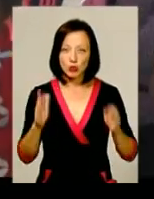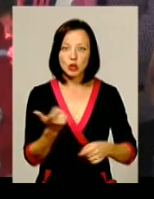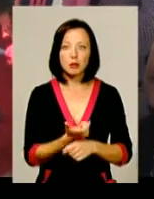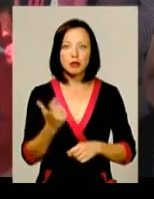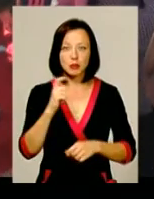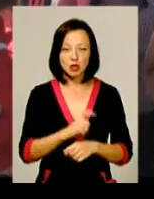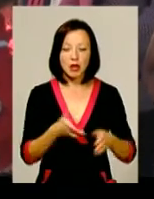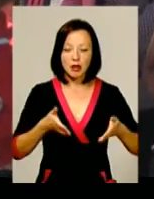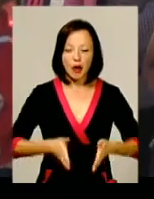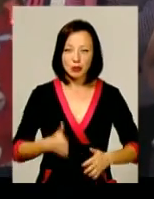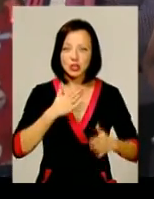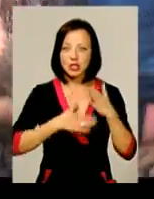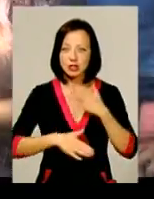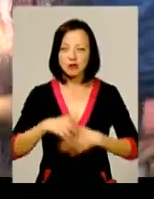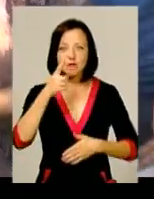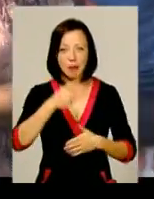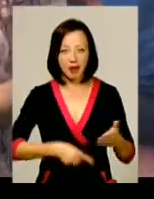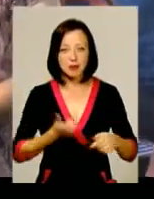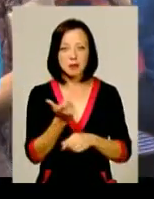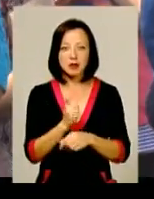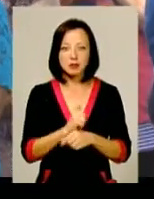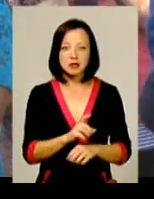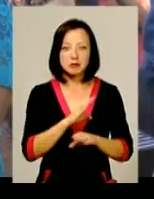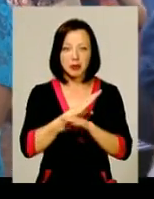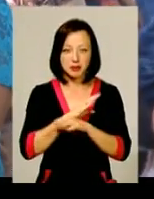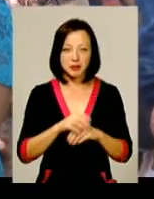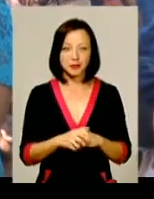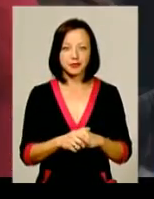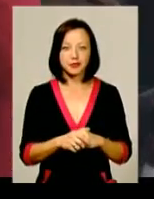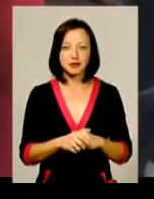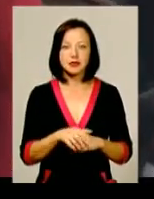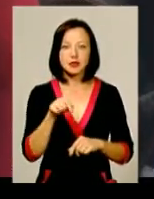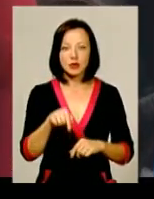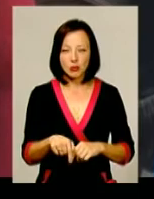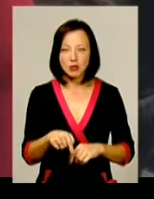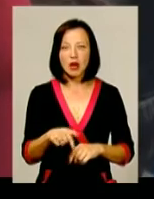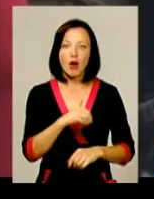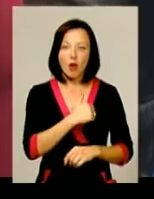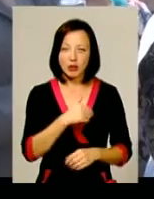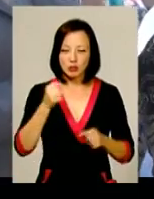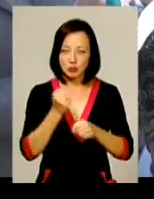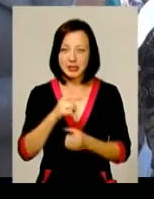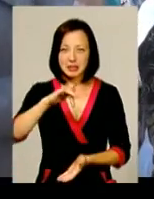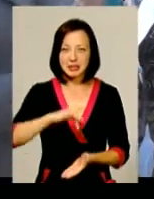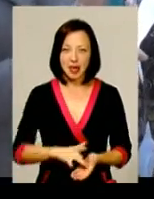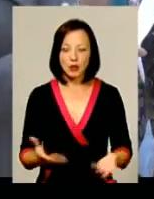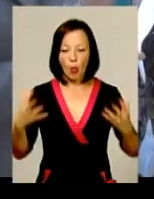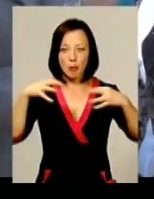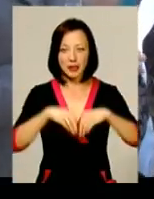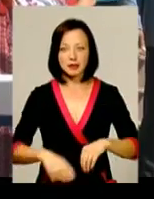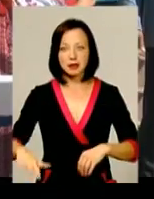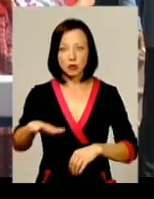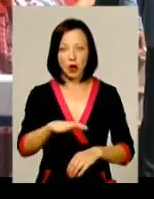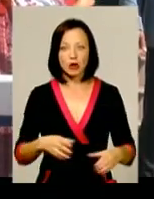більше. Народжуваність тішить, бо впевнено переважає над смертністю. Крім того, ленківці претендують на центр об'єднаної територіальної